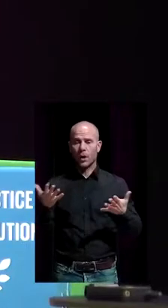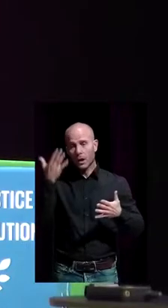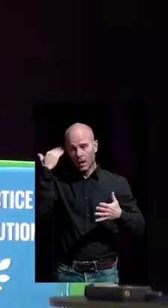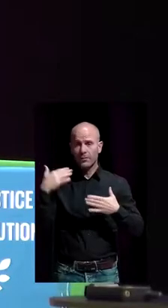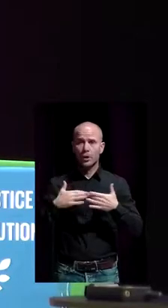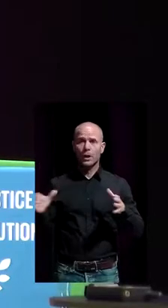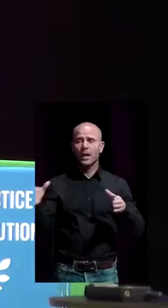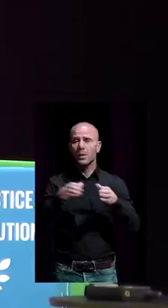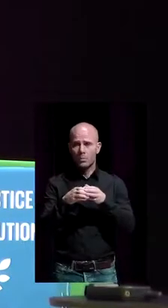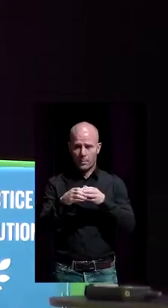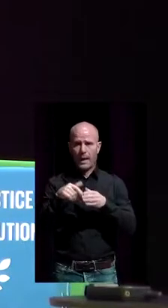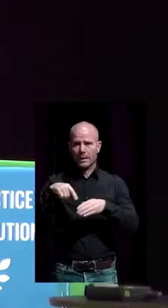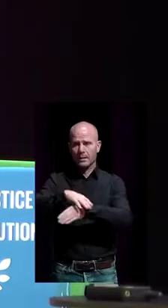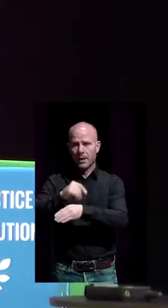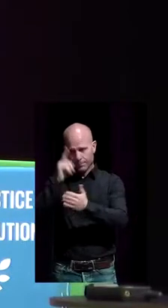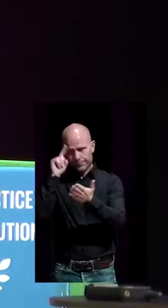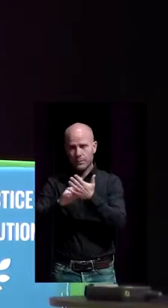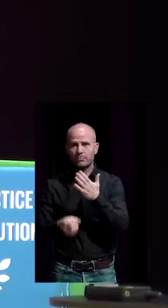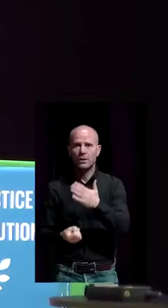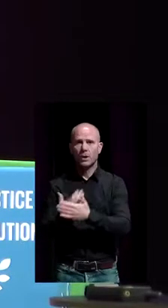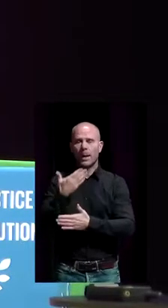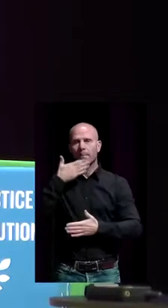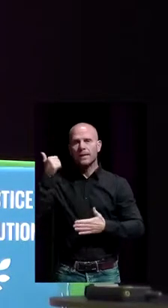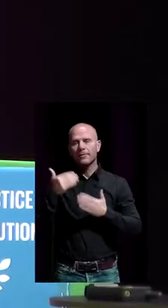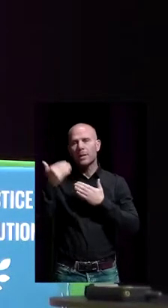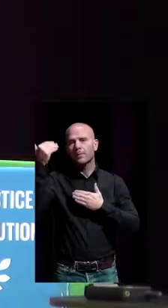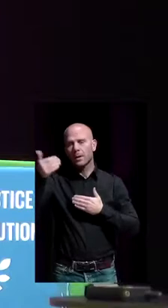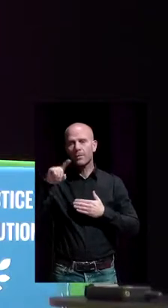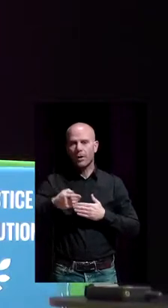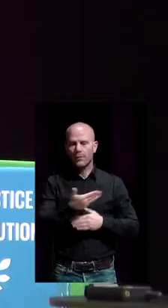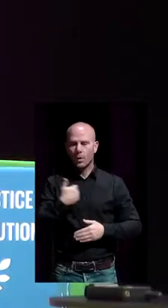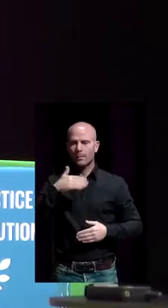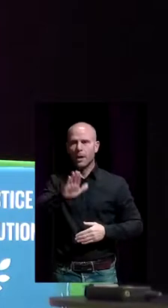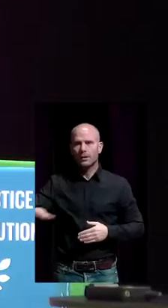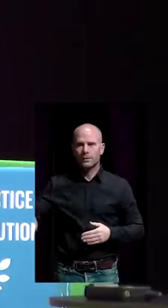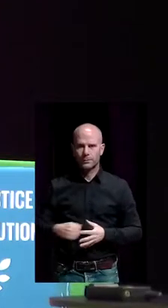tillsammans här i Sverige för att skapa en bättre framtid för våra barn.